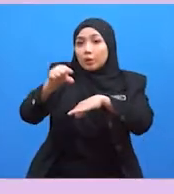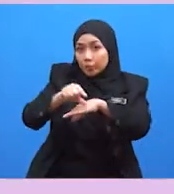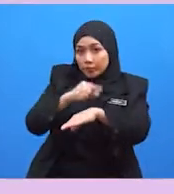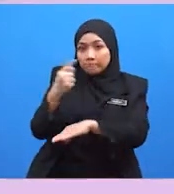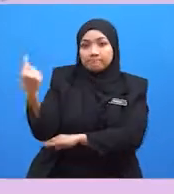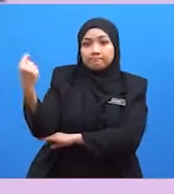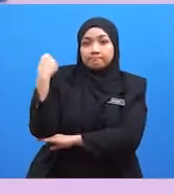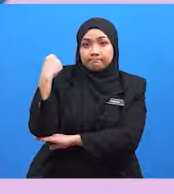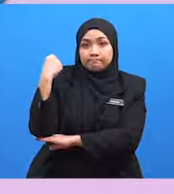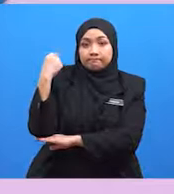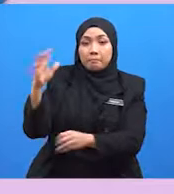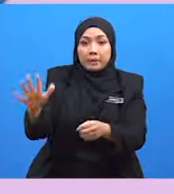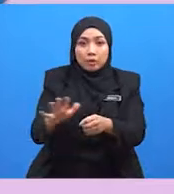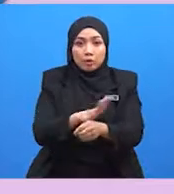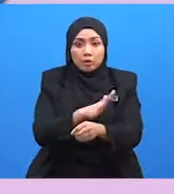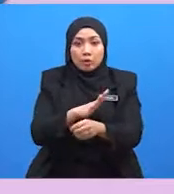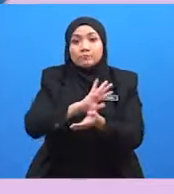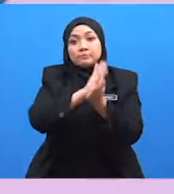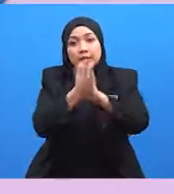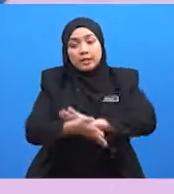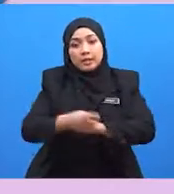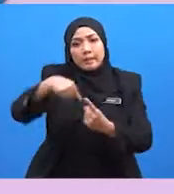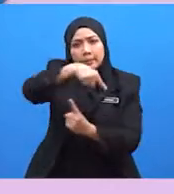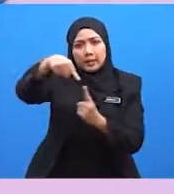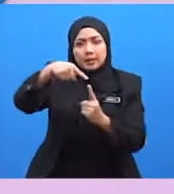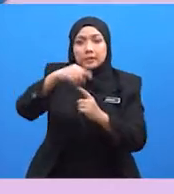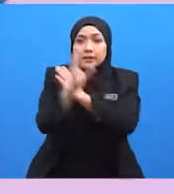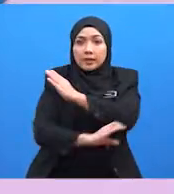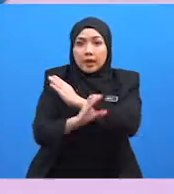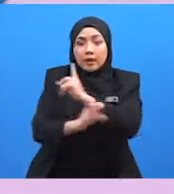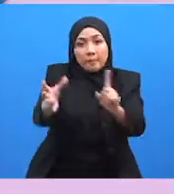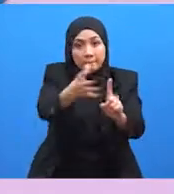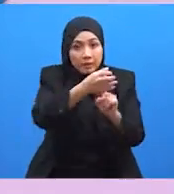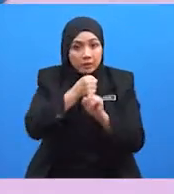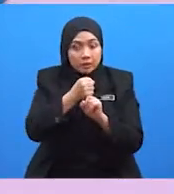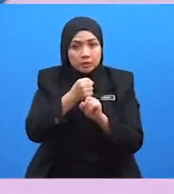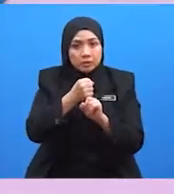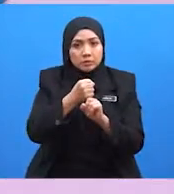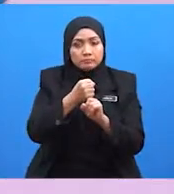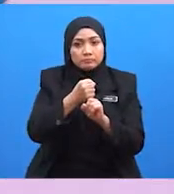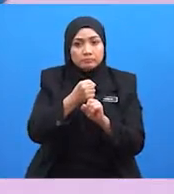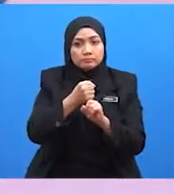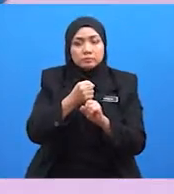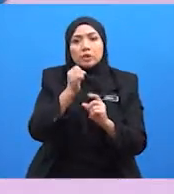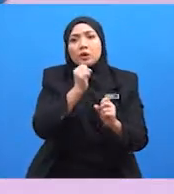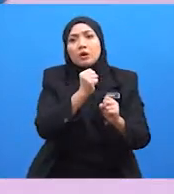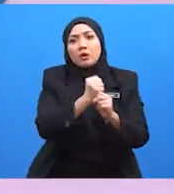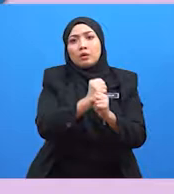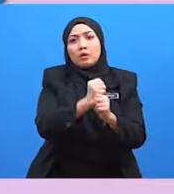penuh berlaku apabila negara mencapai kadar pengangguran kurang